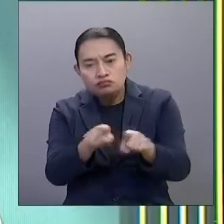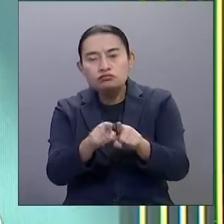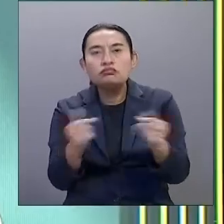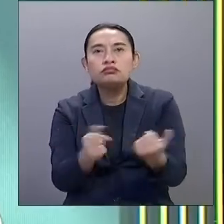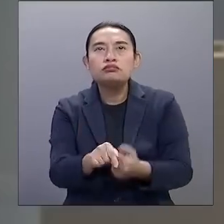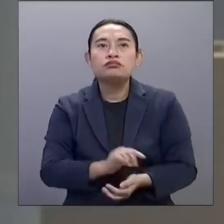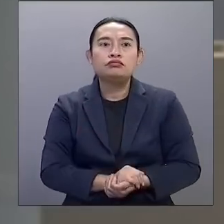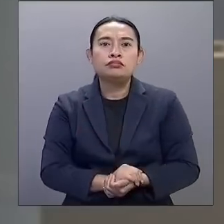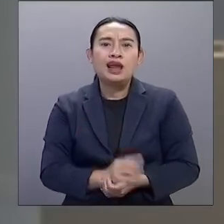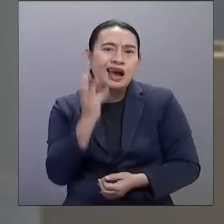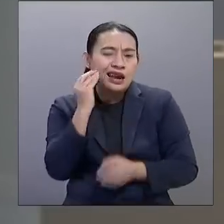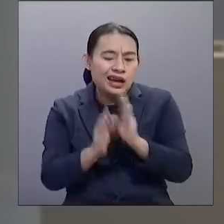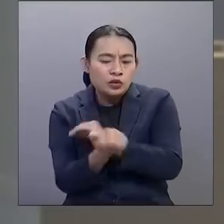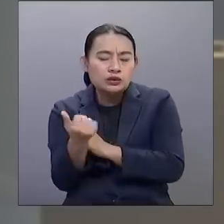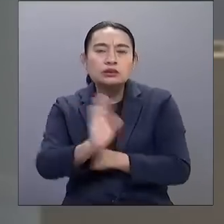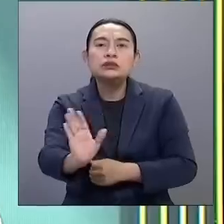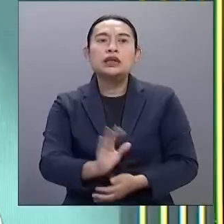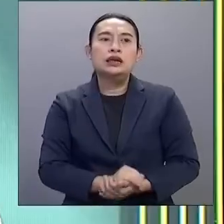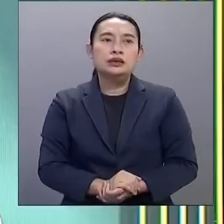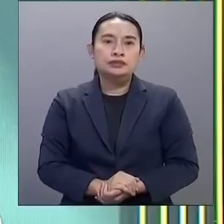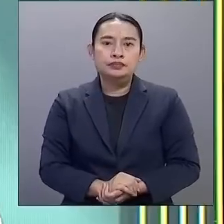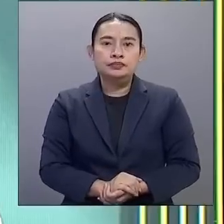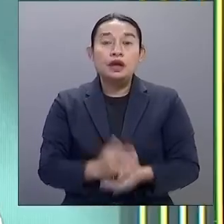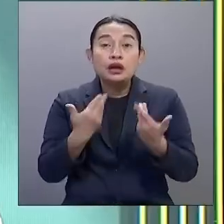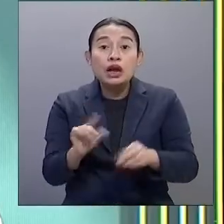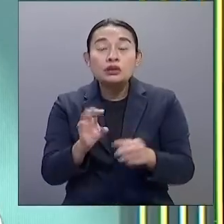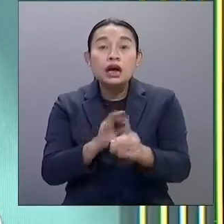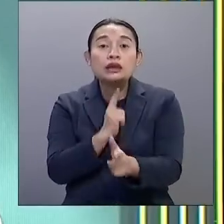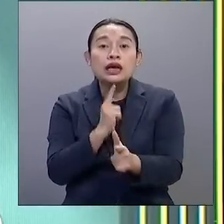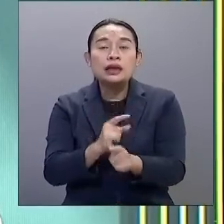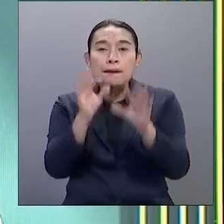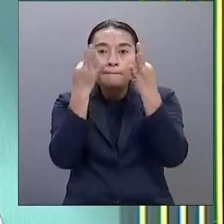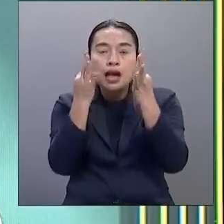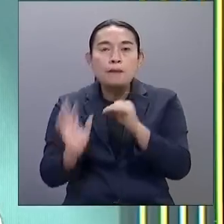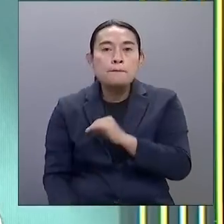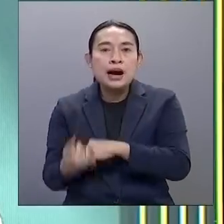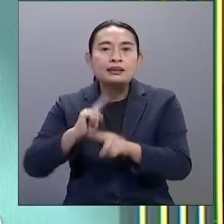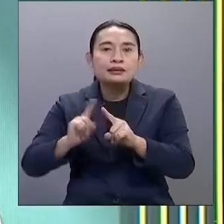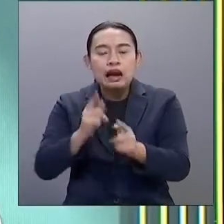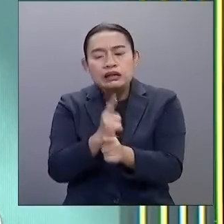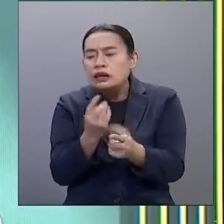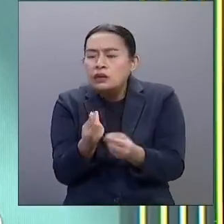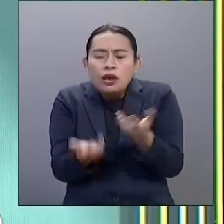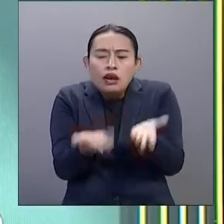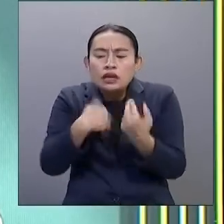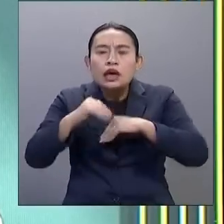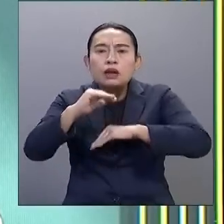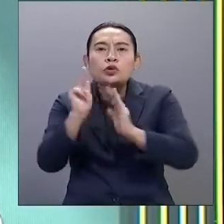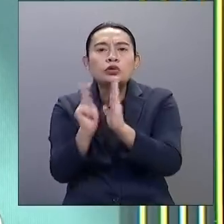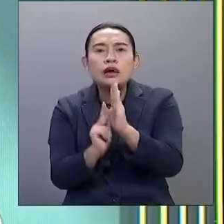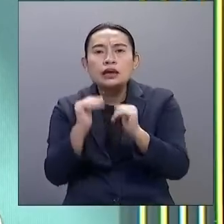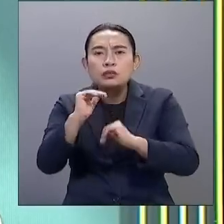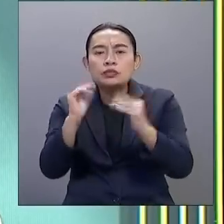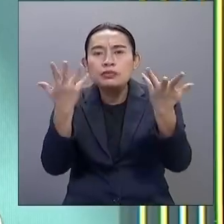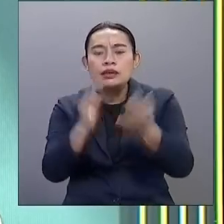คือลูกเราไม่ได้น่ารักสำหรับทุกคน ใช่เพราะฉะนั้นเนี่ยการที่จะเลี้ยงหมาเลี้ยงแมวจะเลี้ยงกี่ตัวไม่มีกฎหมายกำหนดเพียงแต่คุณจะต้อง